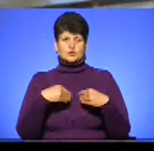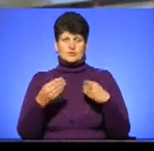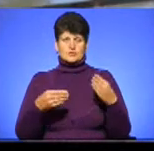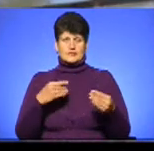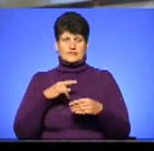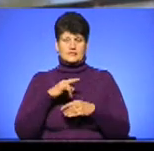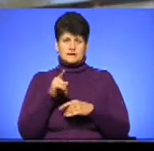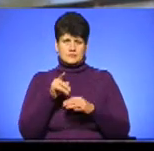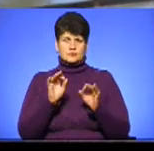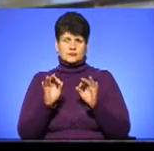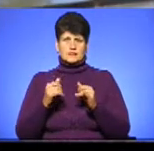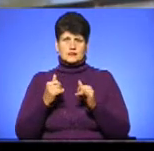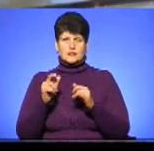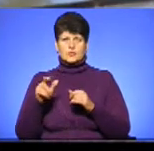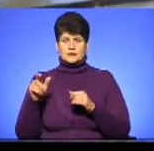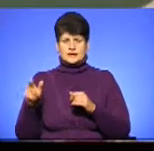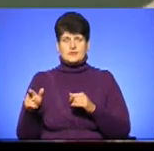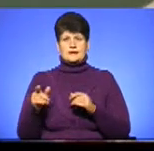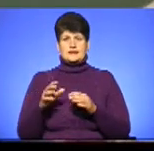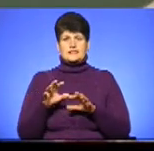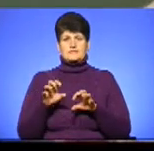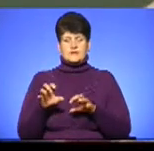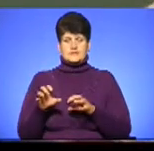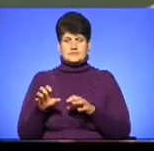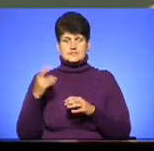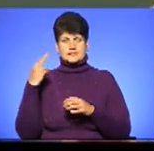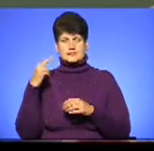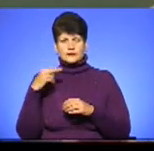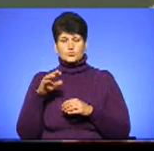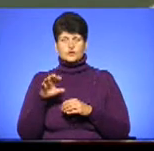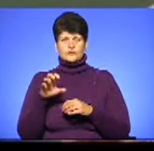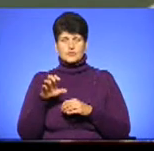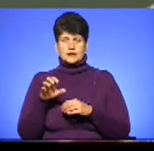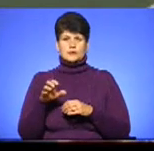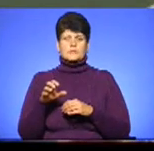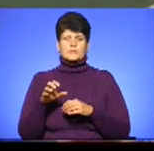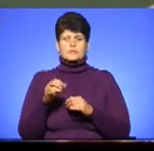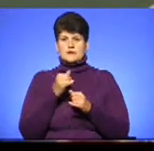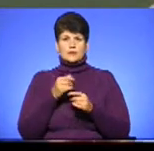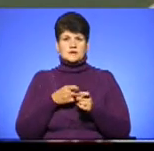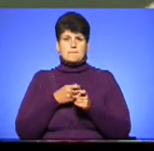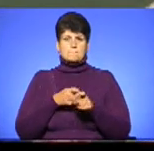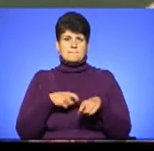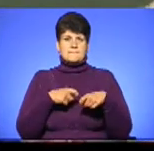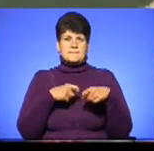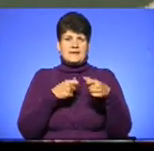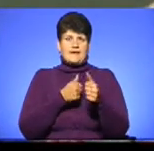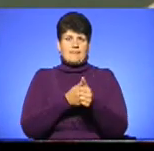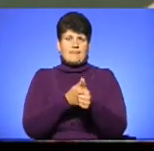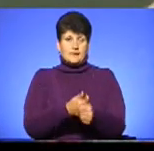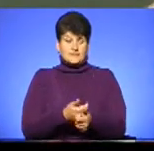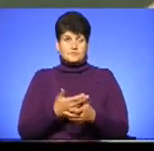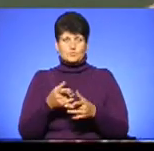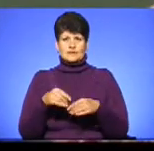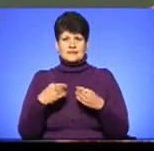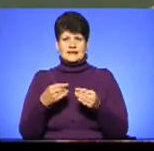є безпечною для людей та свійських тварин. За дикою твариною ж притом ми не можемо бігати. Так, для цього використовується